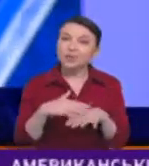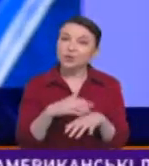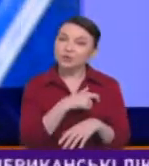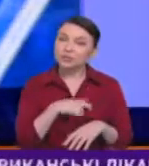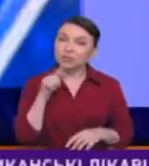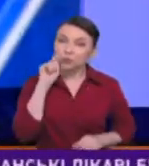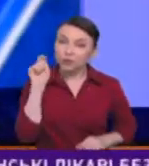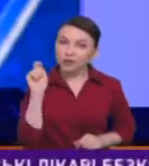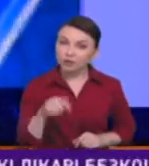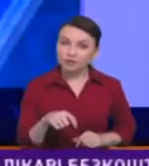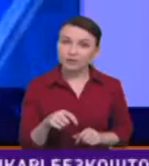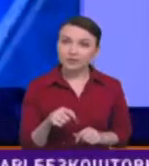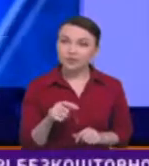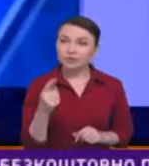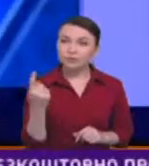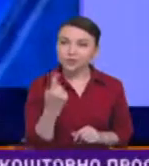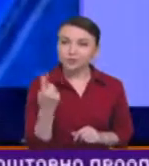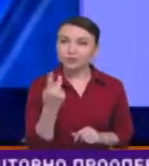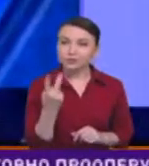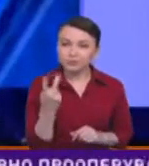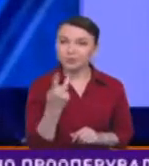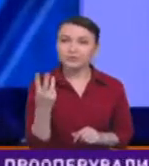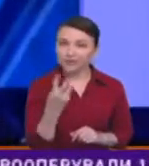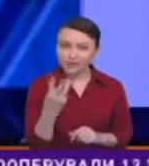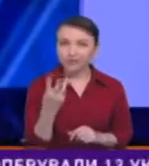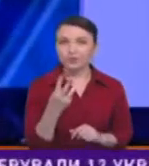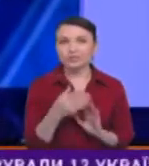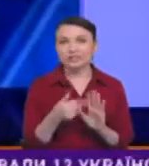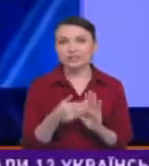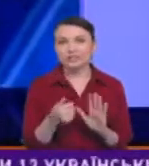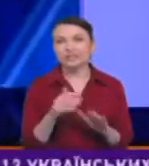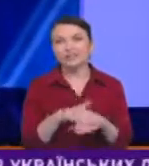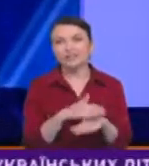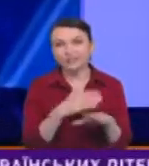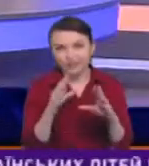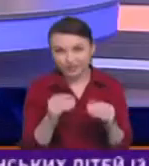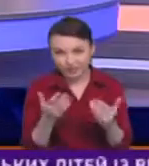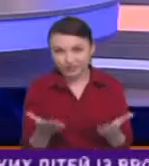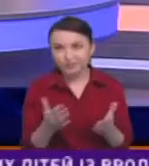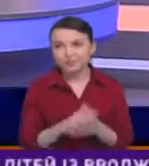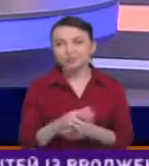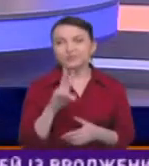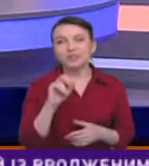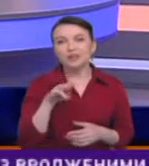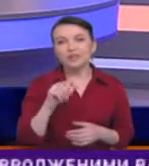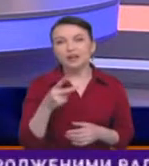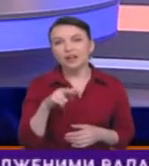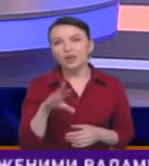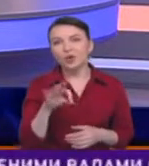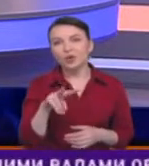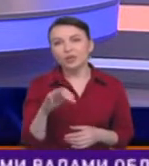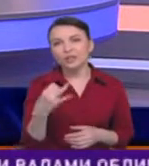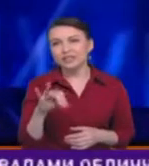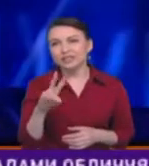України першого, другого, третього скликання, пане Вікторе. Добрий вечір вам. Добрий вечір. Наталія Лінник, заступник